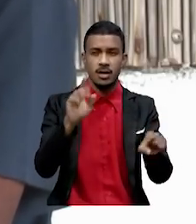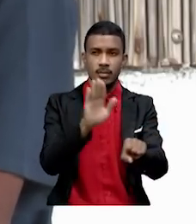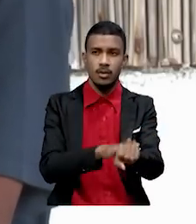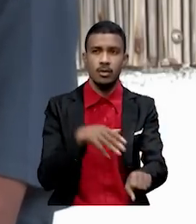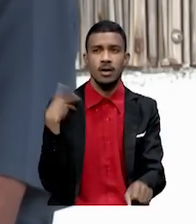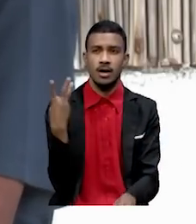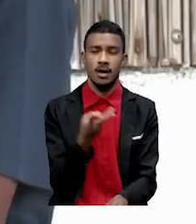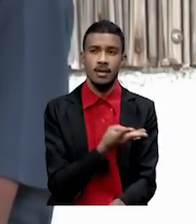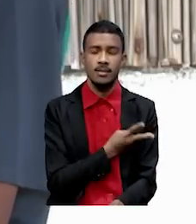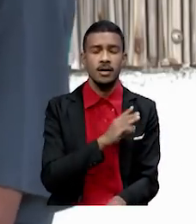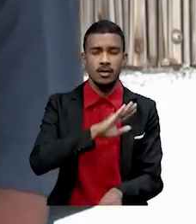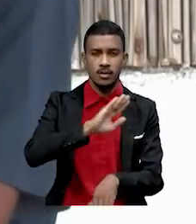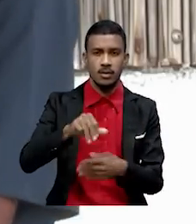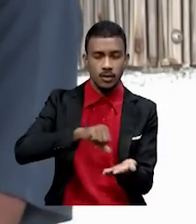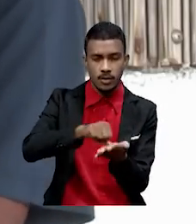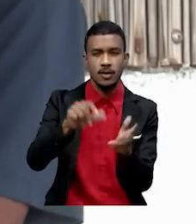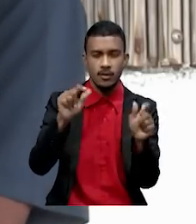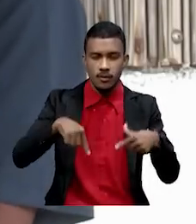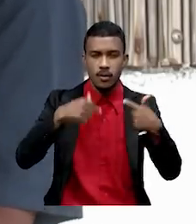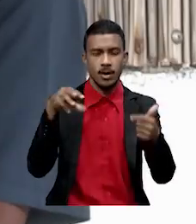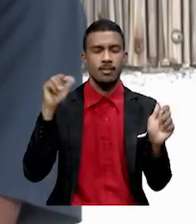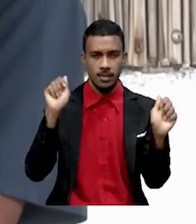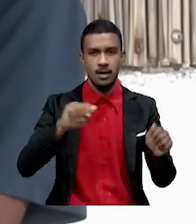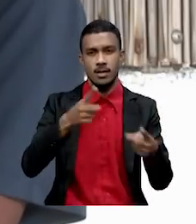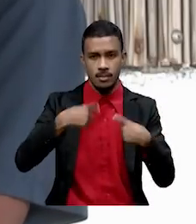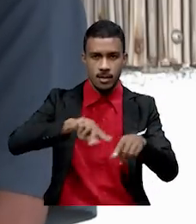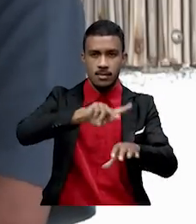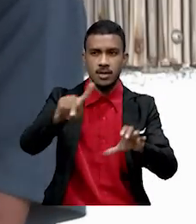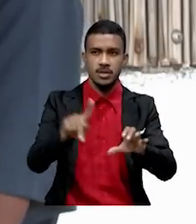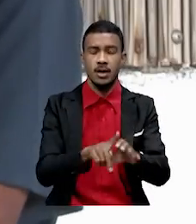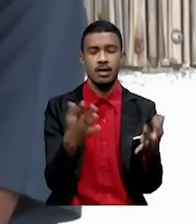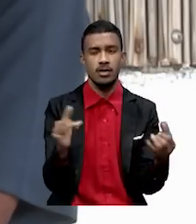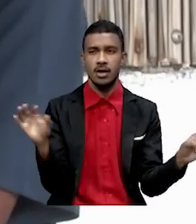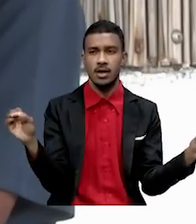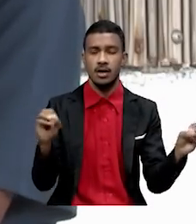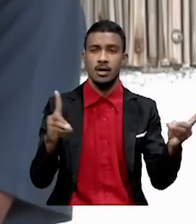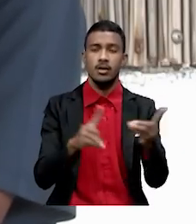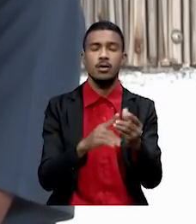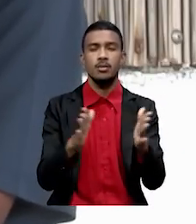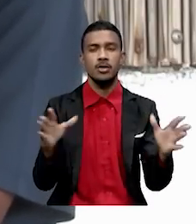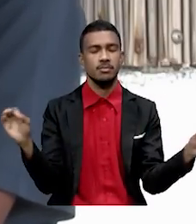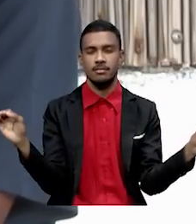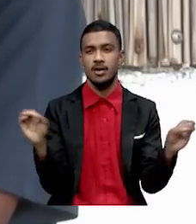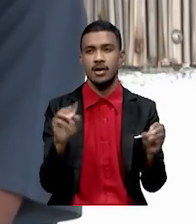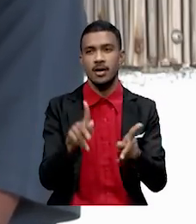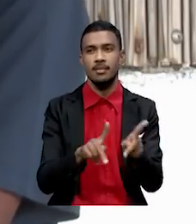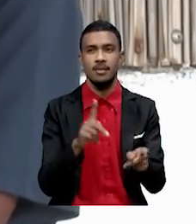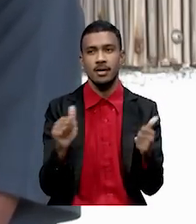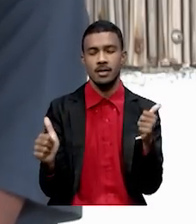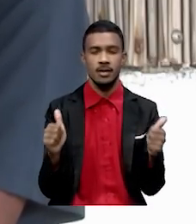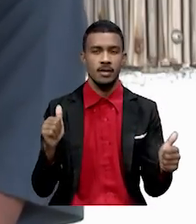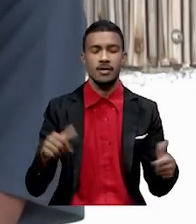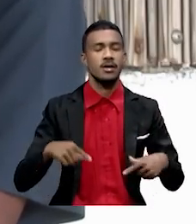tengi kumbit teng bot pa ba persipa agor laya ne lorong bot ne laya ne mani be la kumbit be